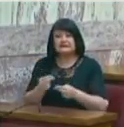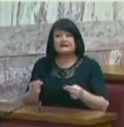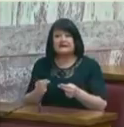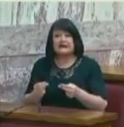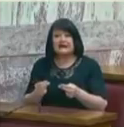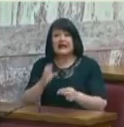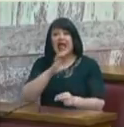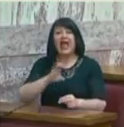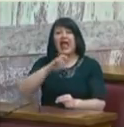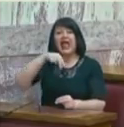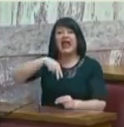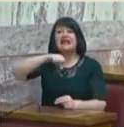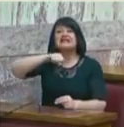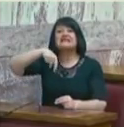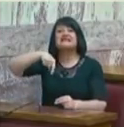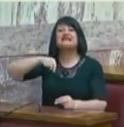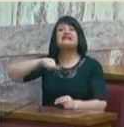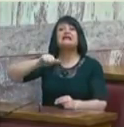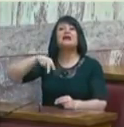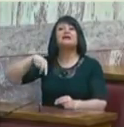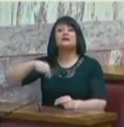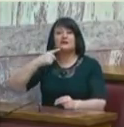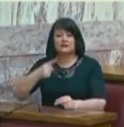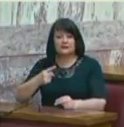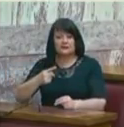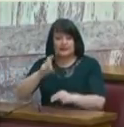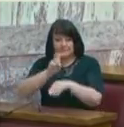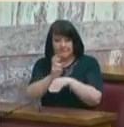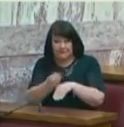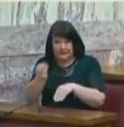Ελστάτ ότι δεν ήταν καν πλεόνασμα, έστω και μικρό.